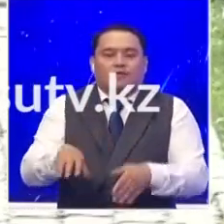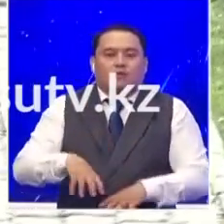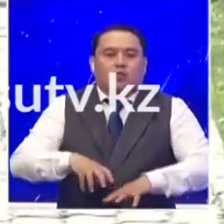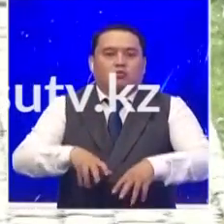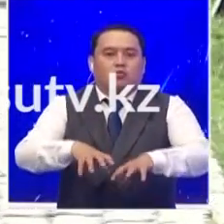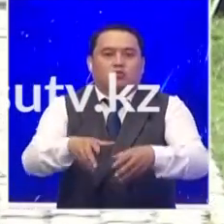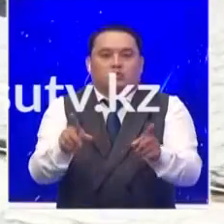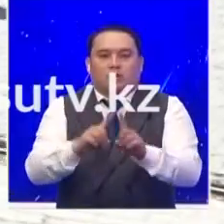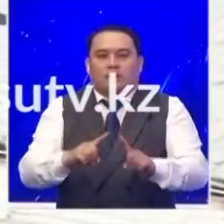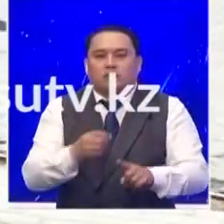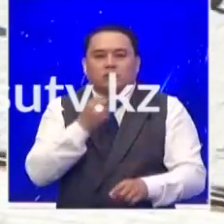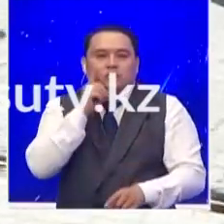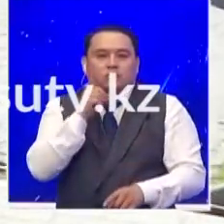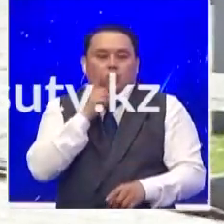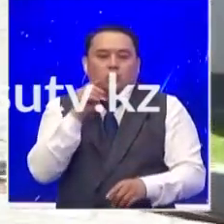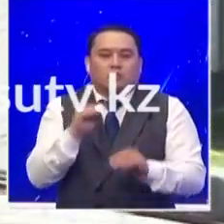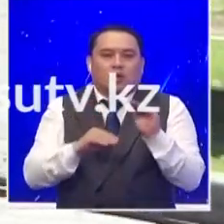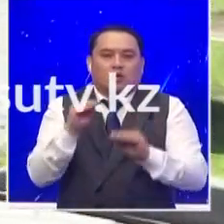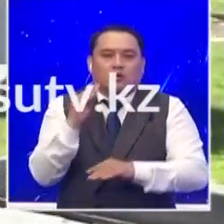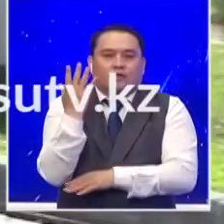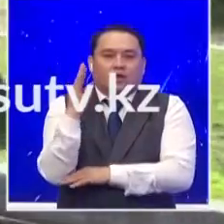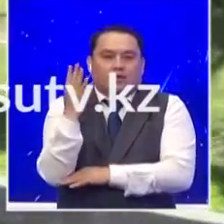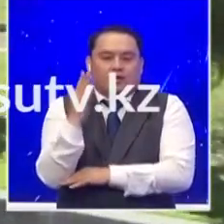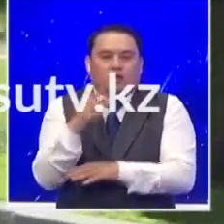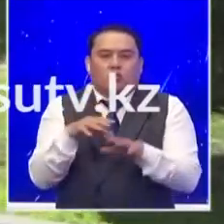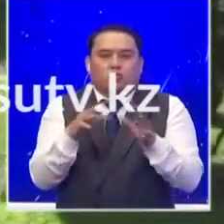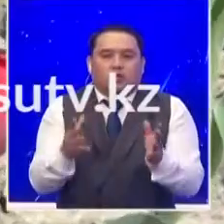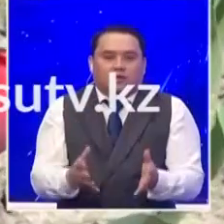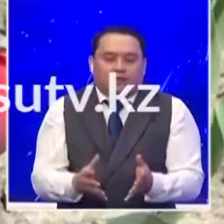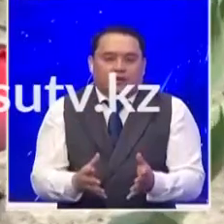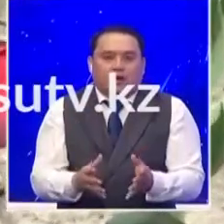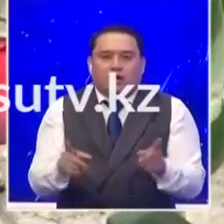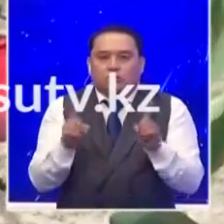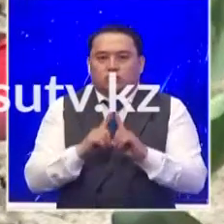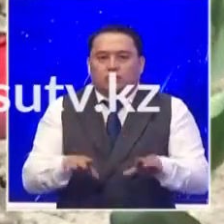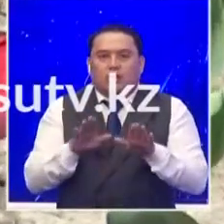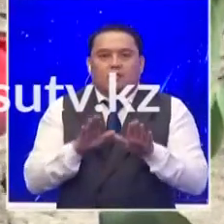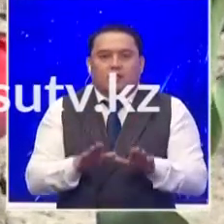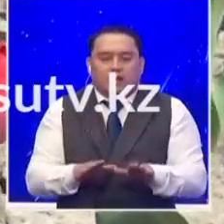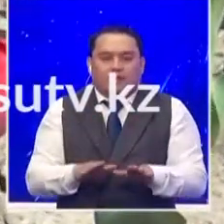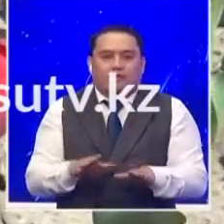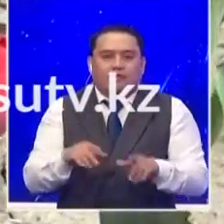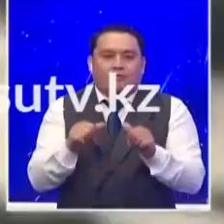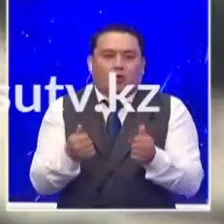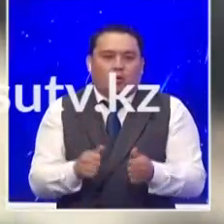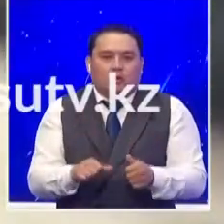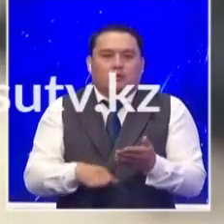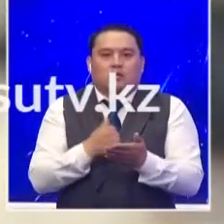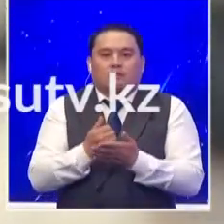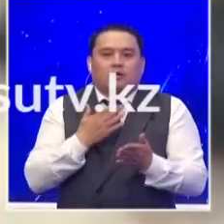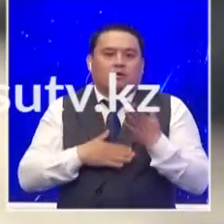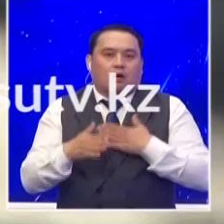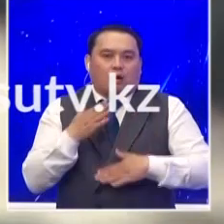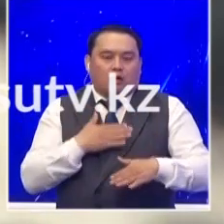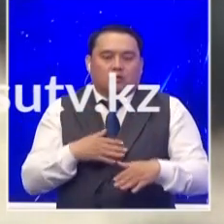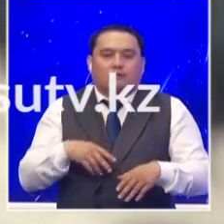ландшафтный дизайн и озеленение декоративными породами деревьев и кустарников. Особый шарм придают малые архитектурные формы, а главная радость детей